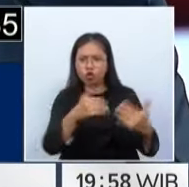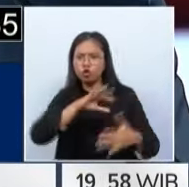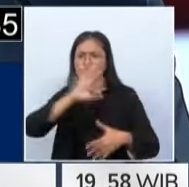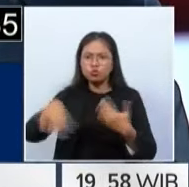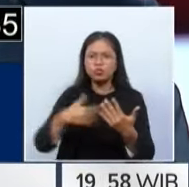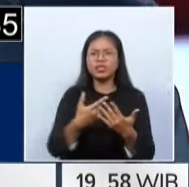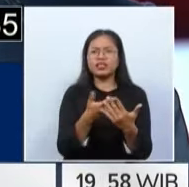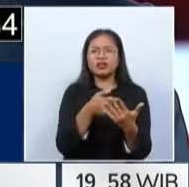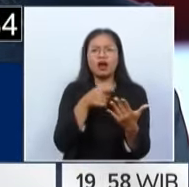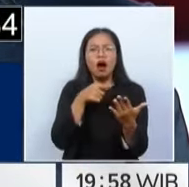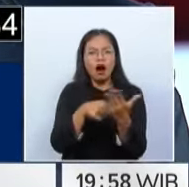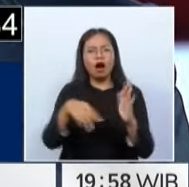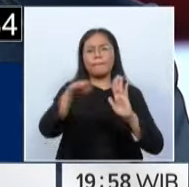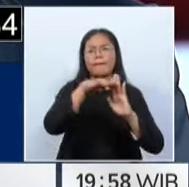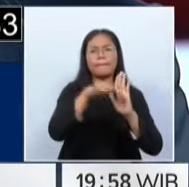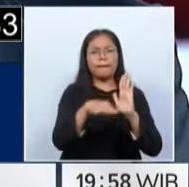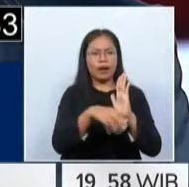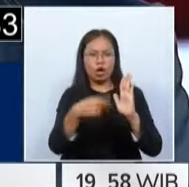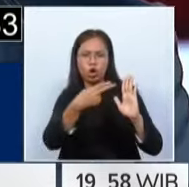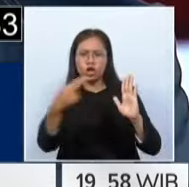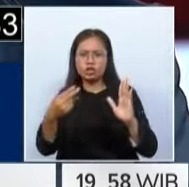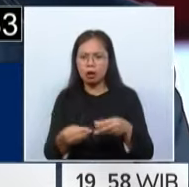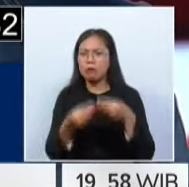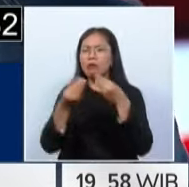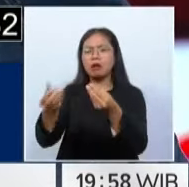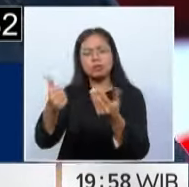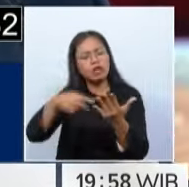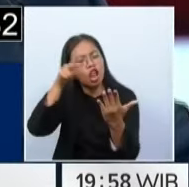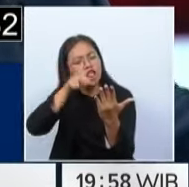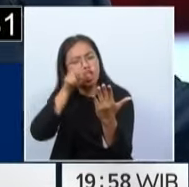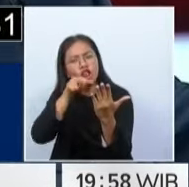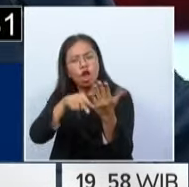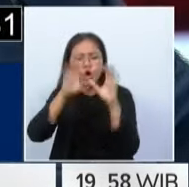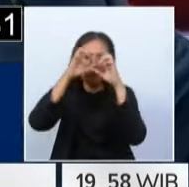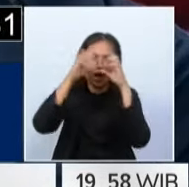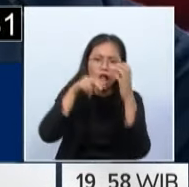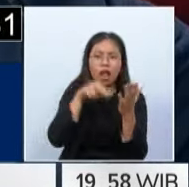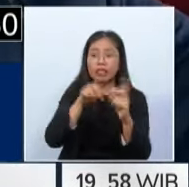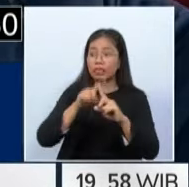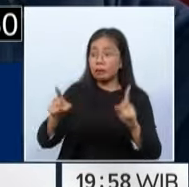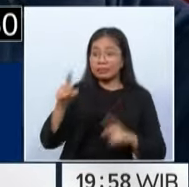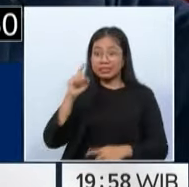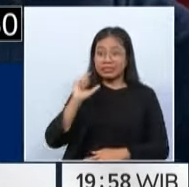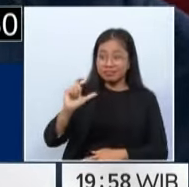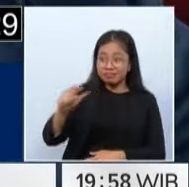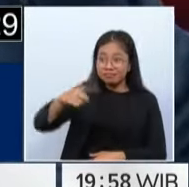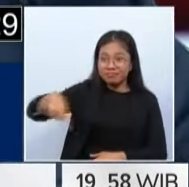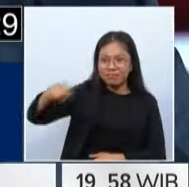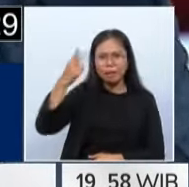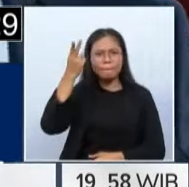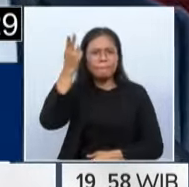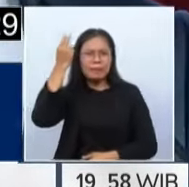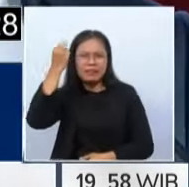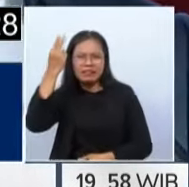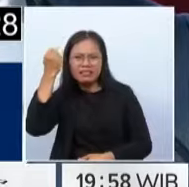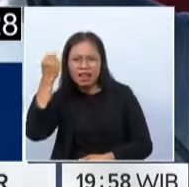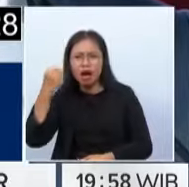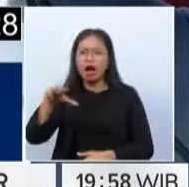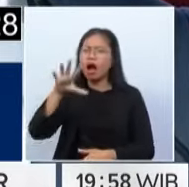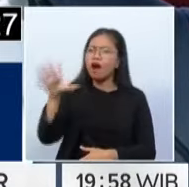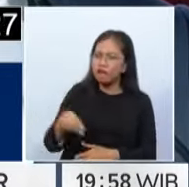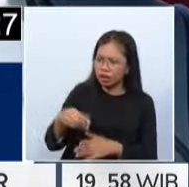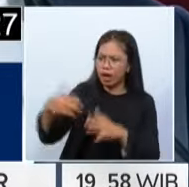semua orang bisa baca di Google tentang apa yang kita kerjakan tapi kalau kita menjangkau pemimpin-pemimpin selatan-selatan dan